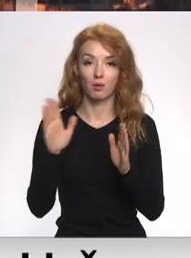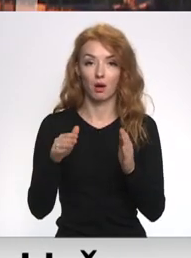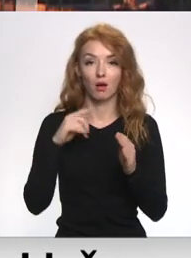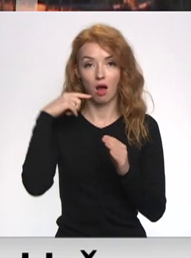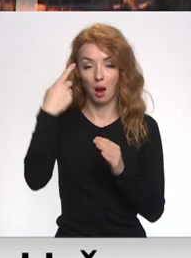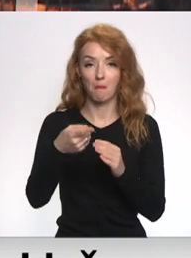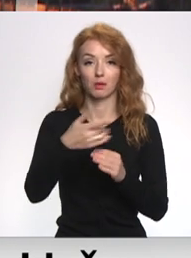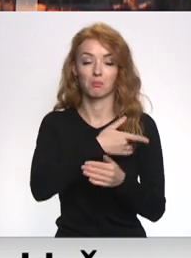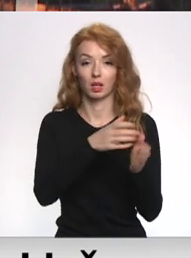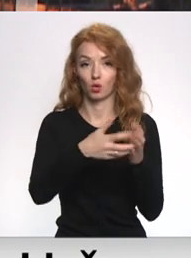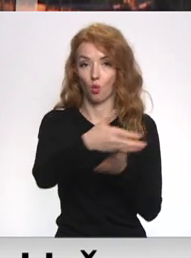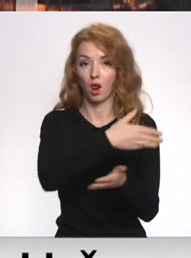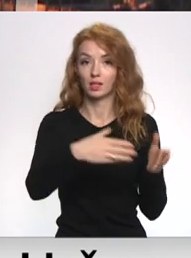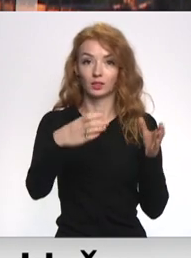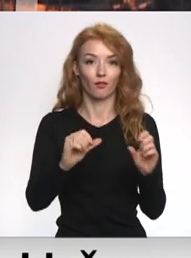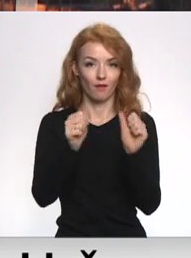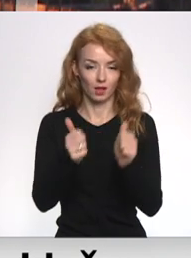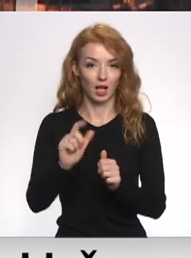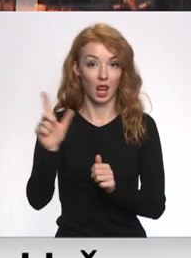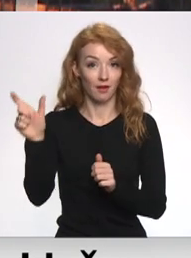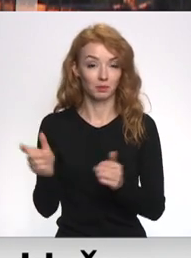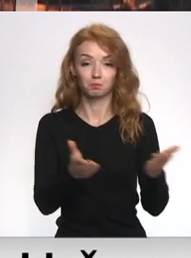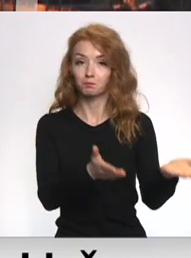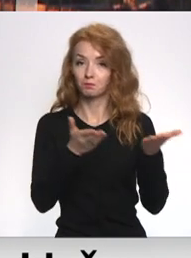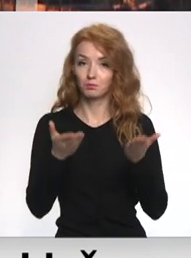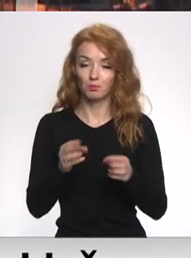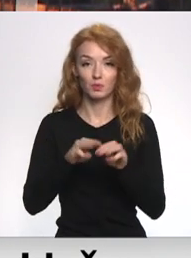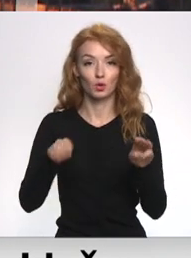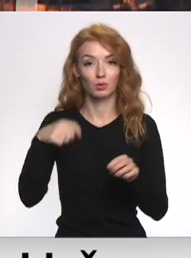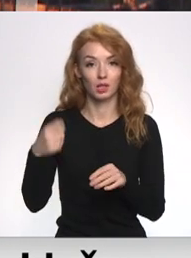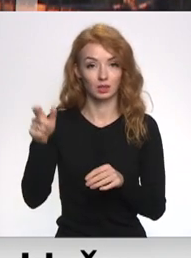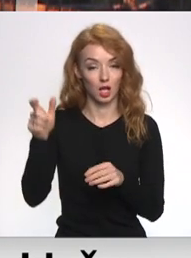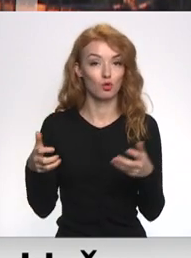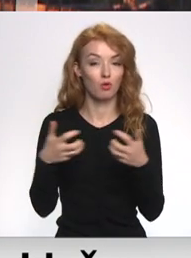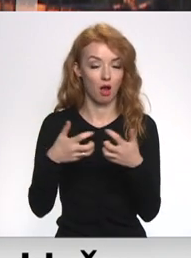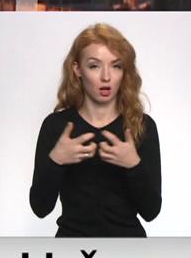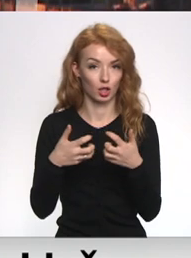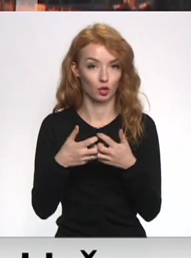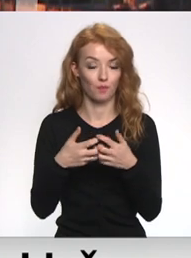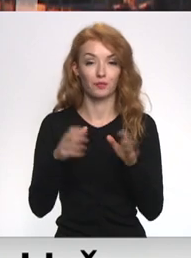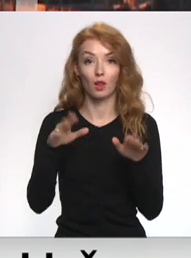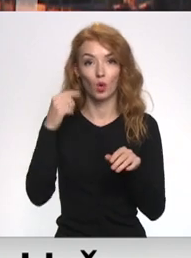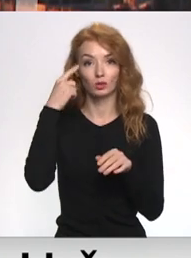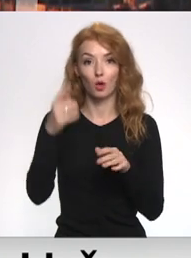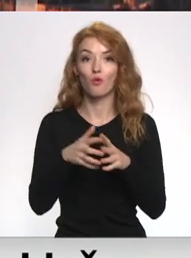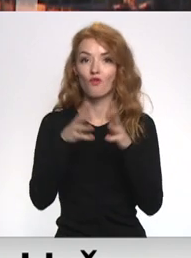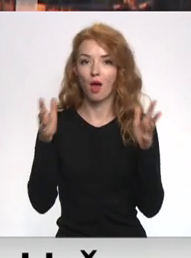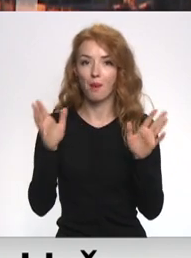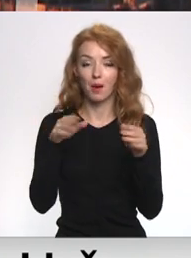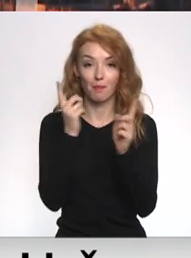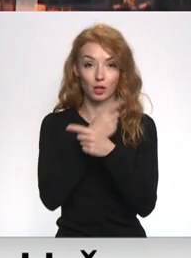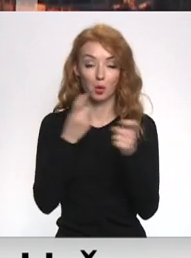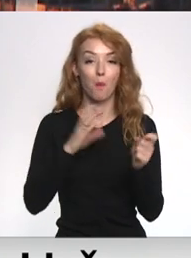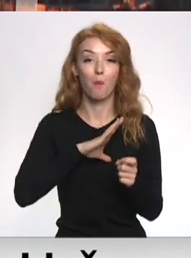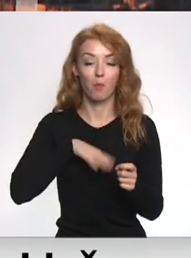veidošanu. Šodien uz sarunu Rīgas pilī Egils Levits bija aicinājis ministru prezidentu Krišanu Kariņu. Un, lai uzzinātu vairāk par paziņojumiem